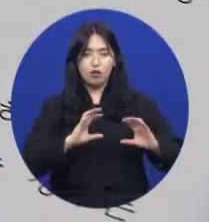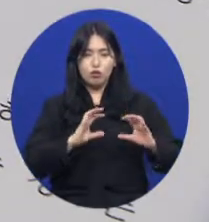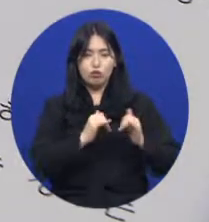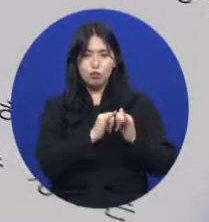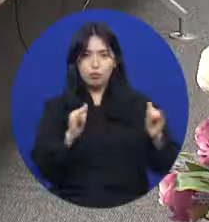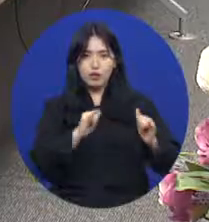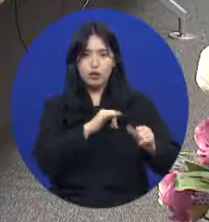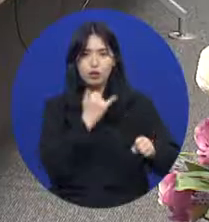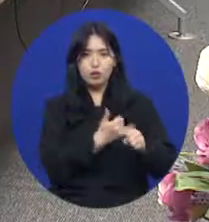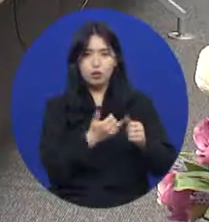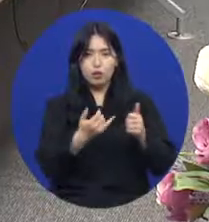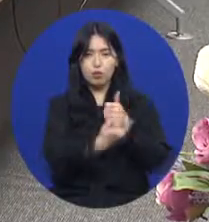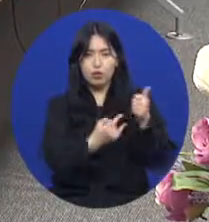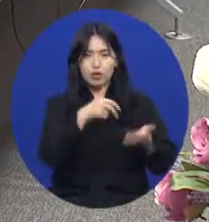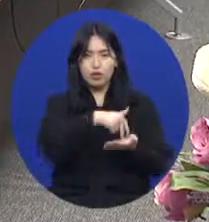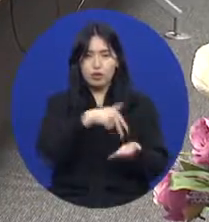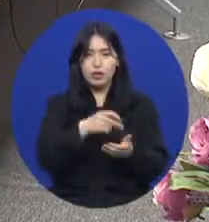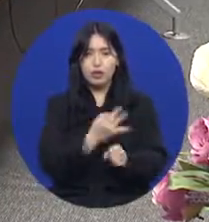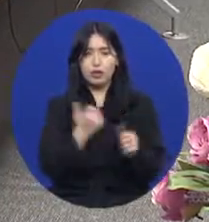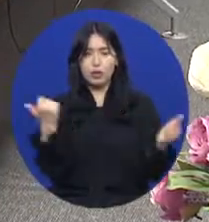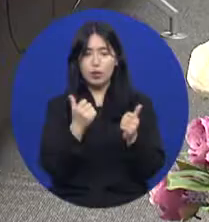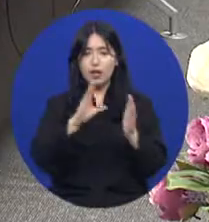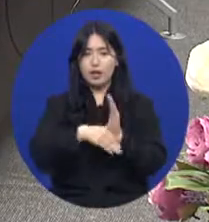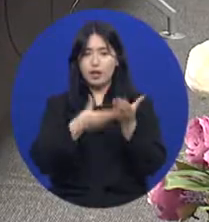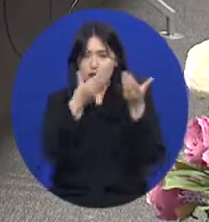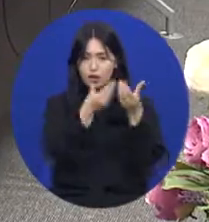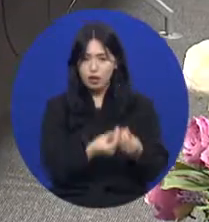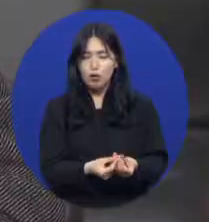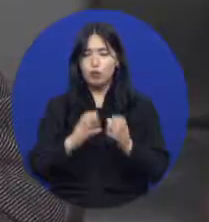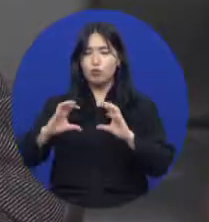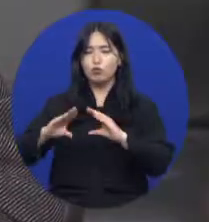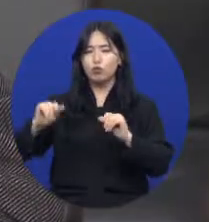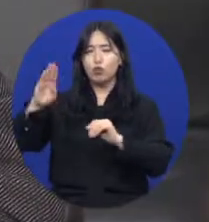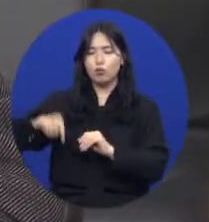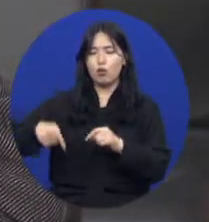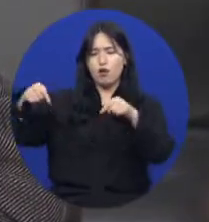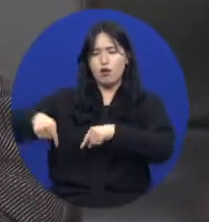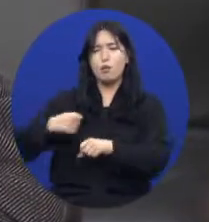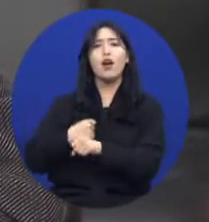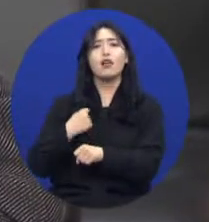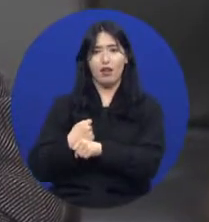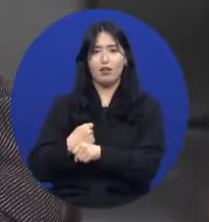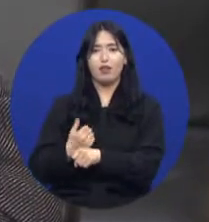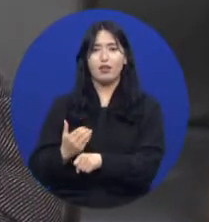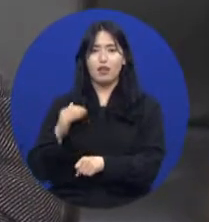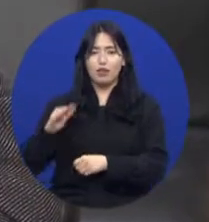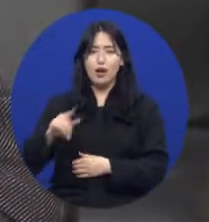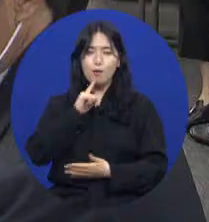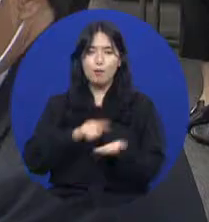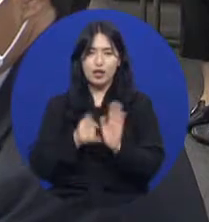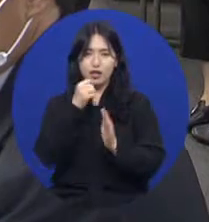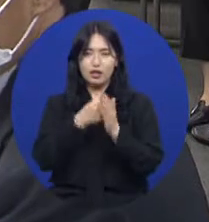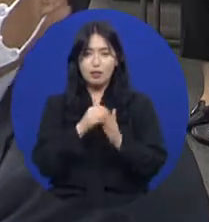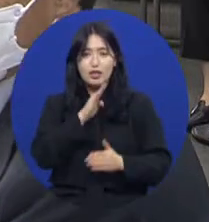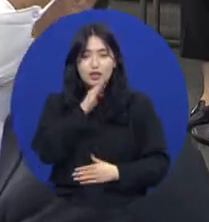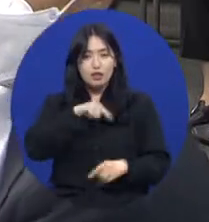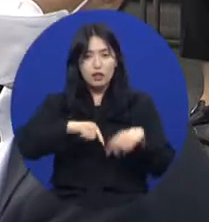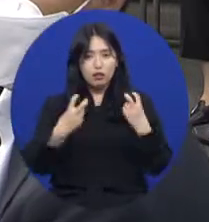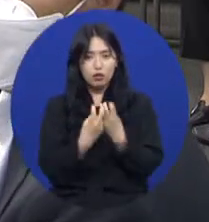국민권익위원회는 간담회에서 나온 의견들을 국토교통부와 협의하겠다고 밝혀 실질적인